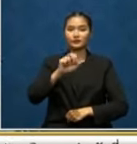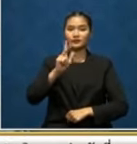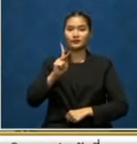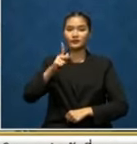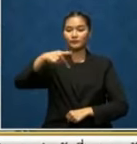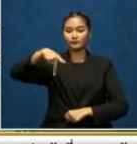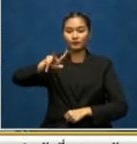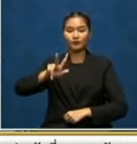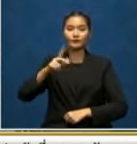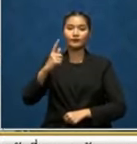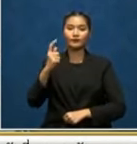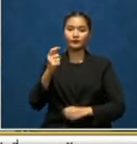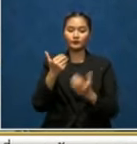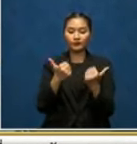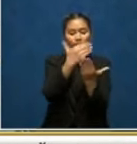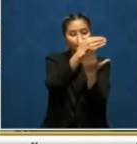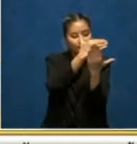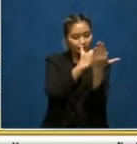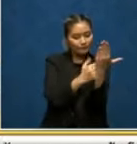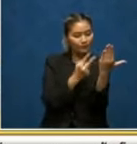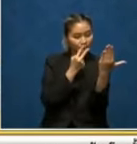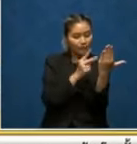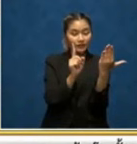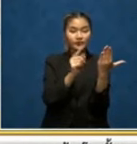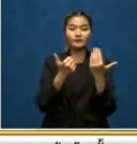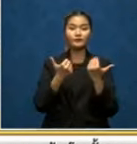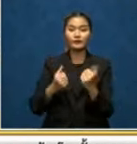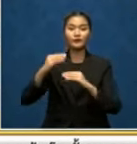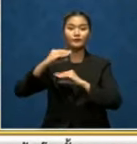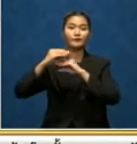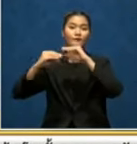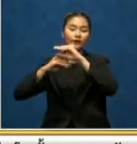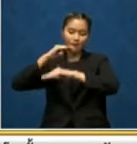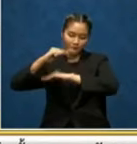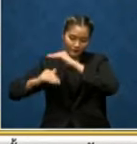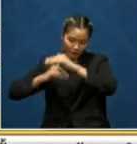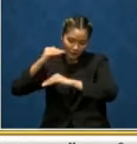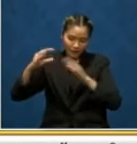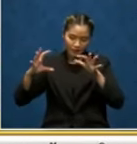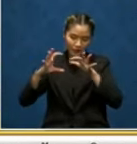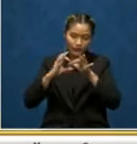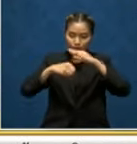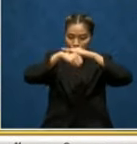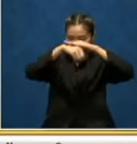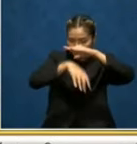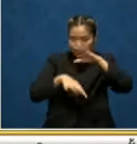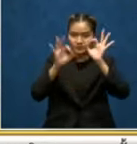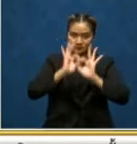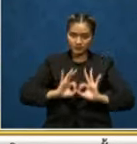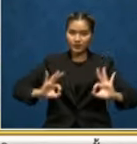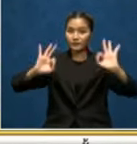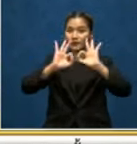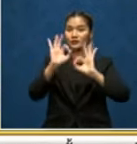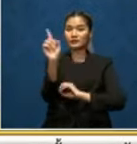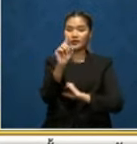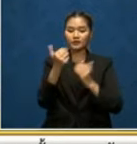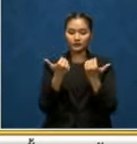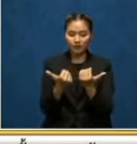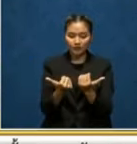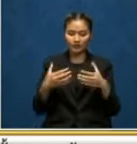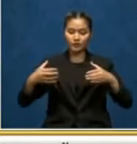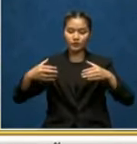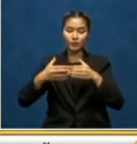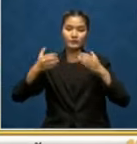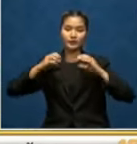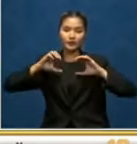รายงานเราจะเห็นว่ามีโครงการพัฒนาโครงสร้างพื้นฐานที่สำคัญที่รัฐได้ลงนาม